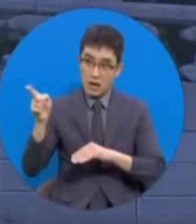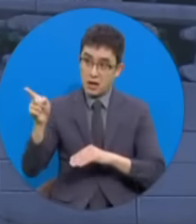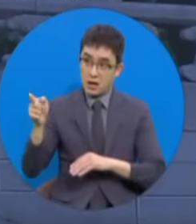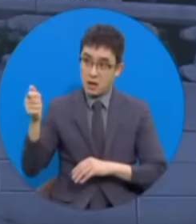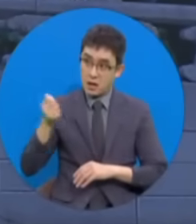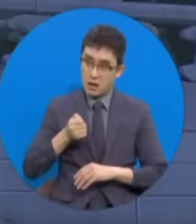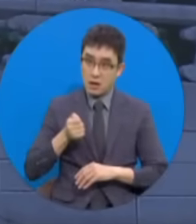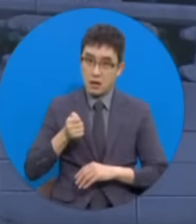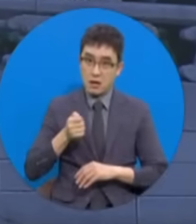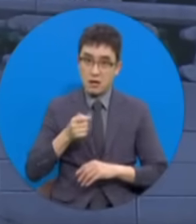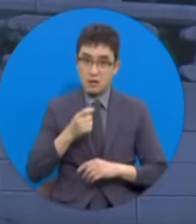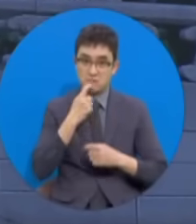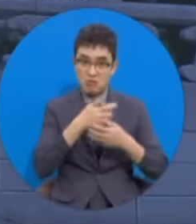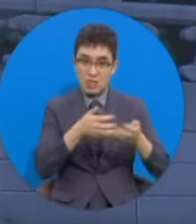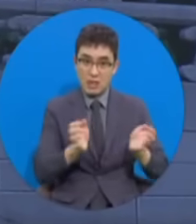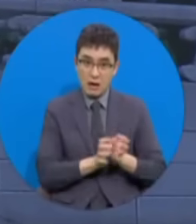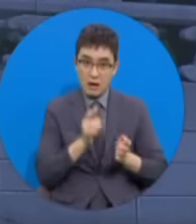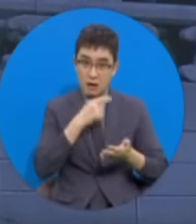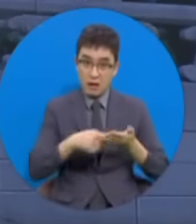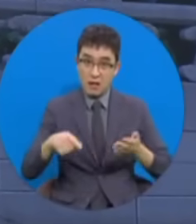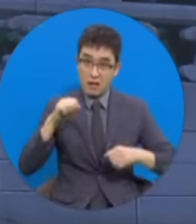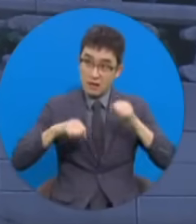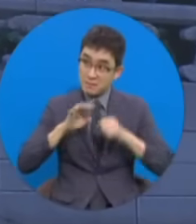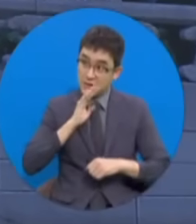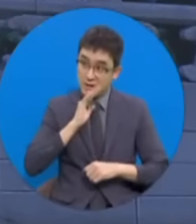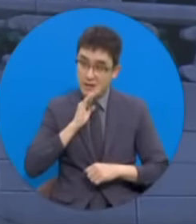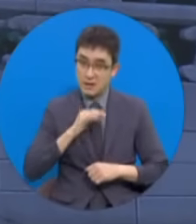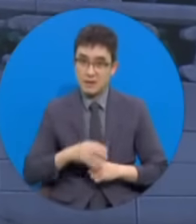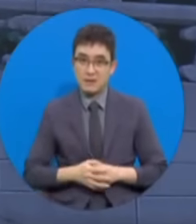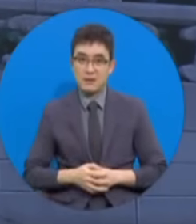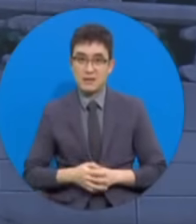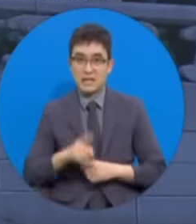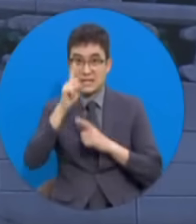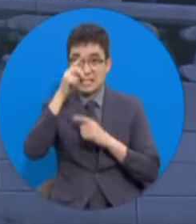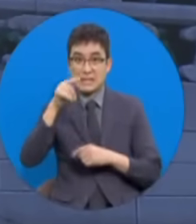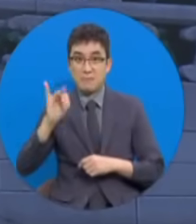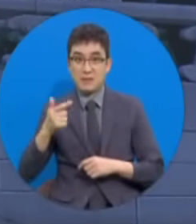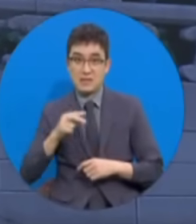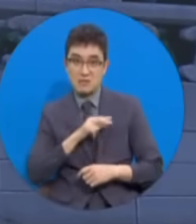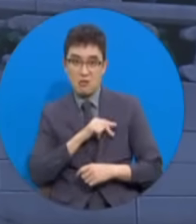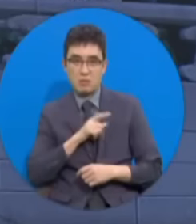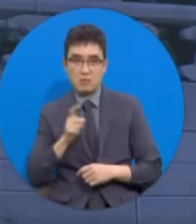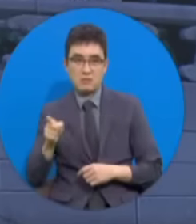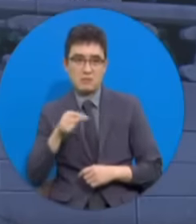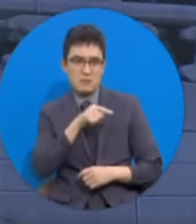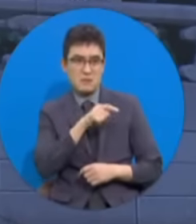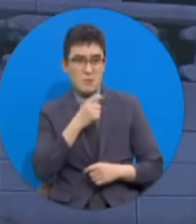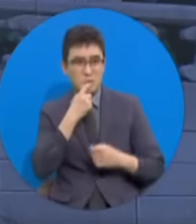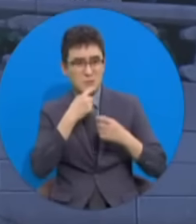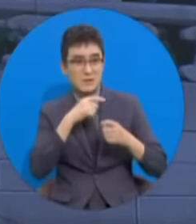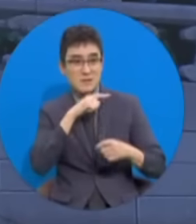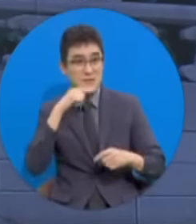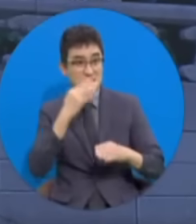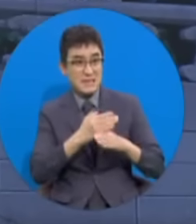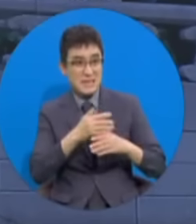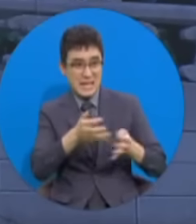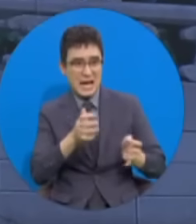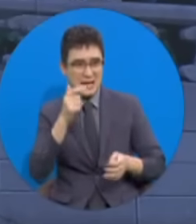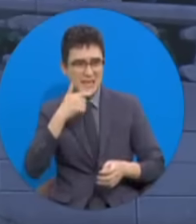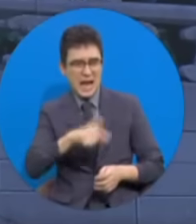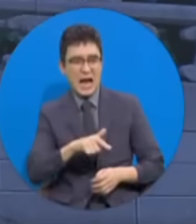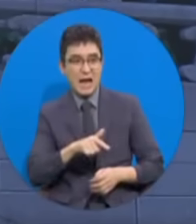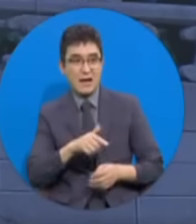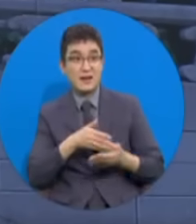이상민 의원은 민주당이 무슨 공산당이냐라는 발언을 하기도 했는데 의견 궁금합니다. 자 일단 검사 측은 어떻게